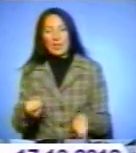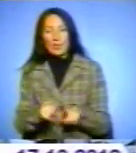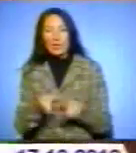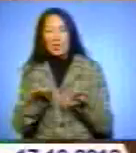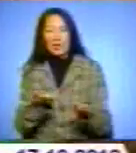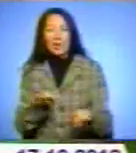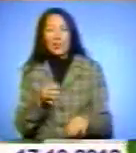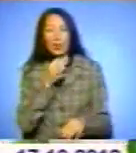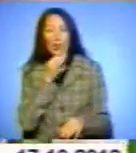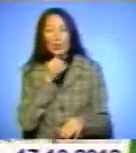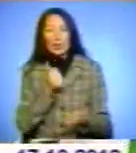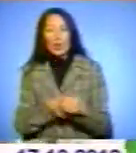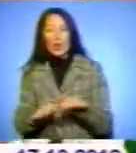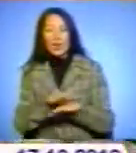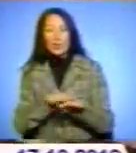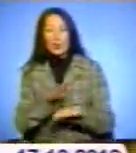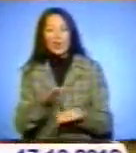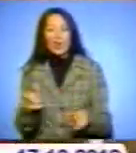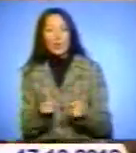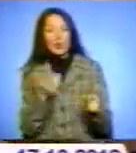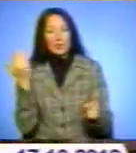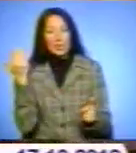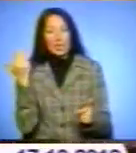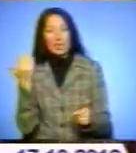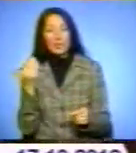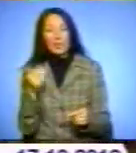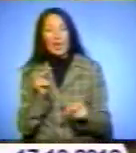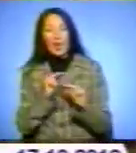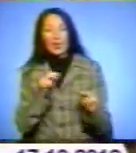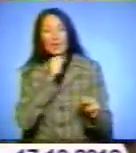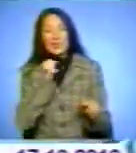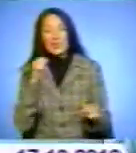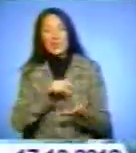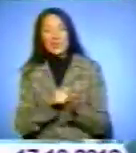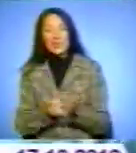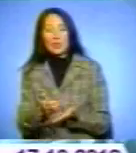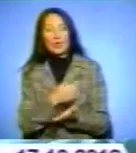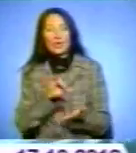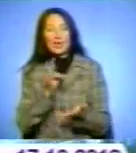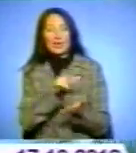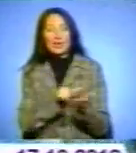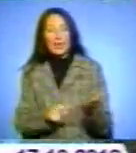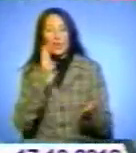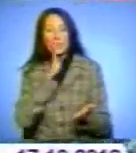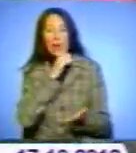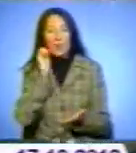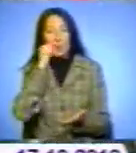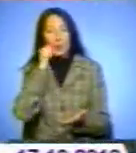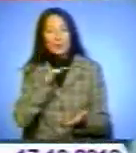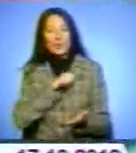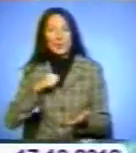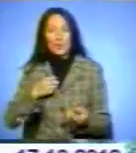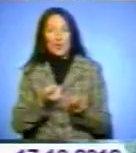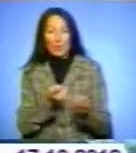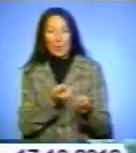подобається. До ярмарку діти готувалися заздалегідь. Учні старших класів збирали рецепти від мам та бабусь. І самотужки